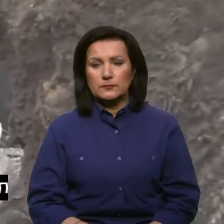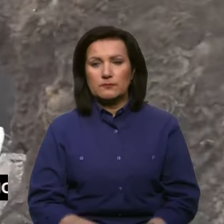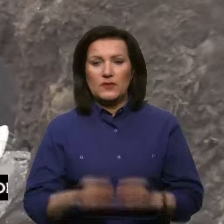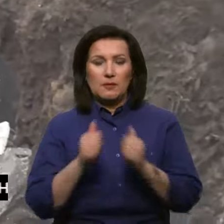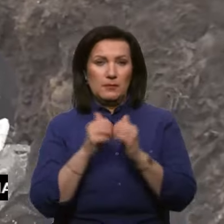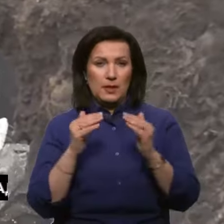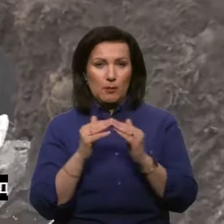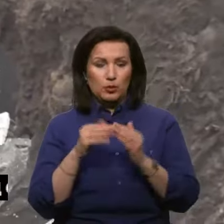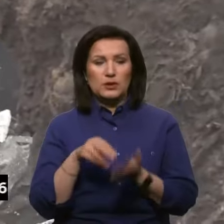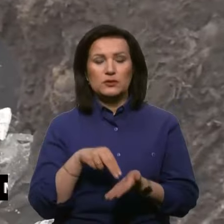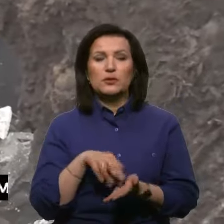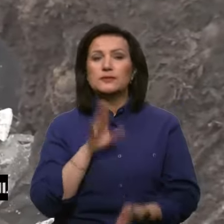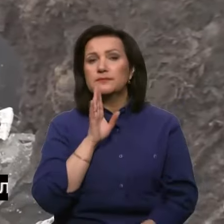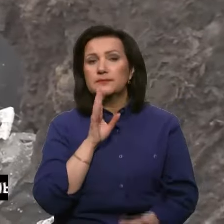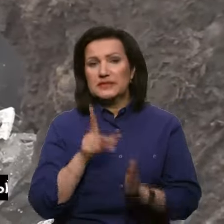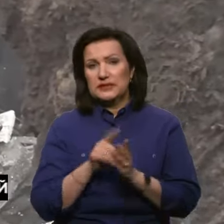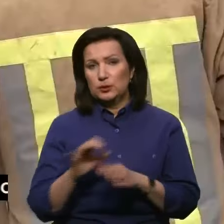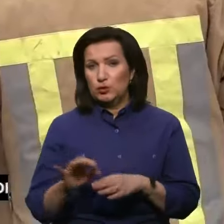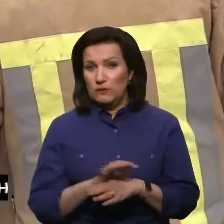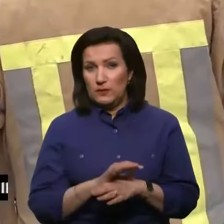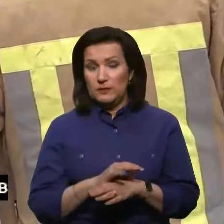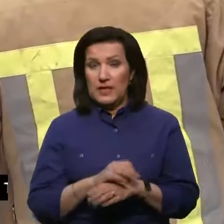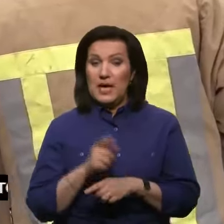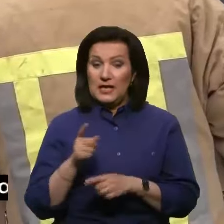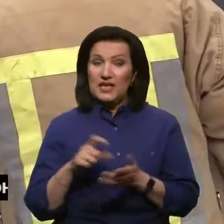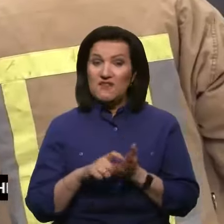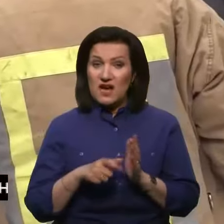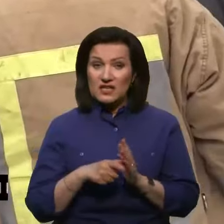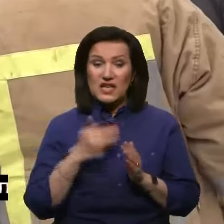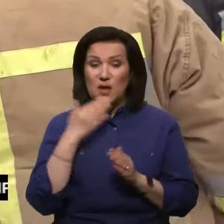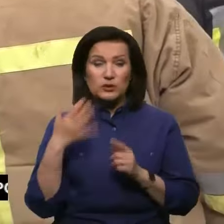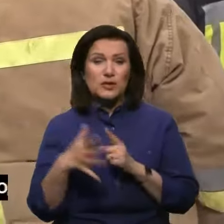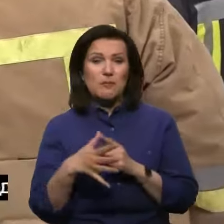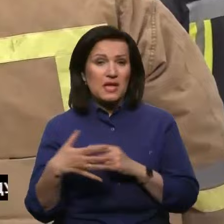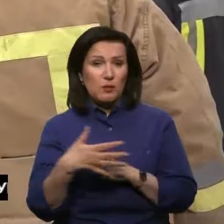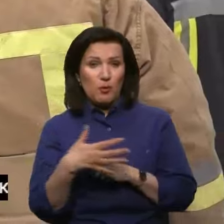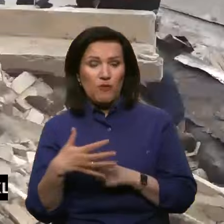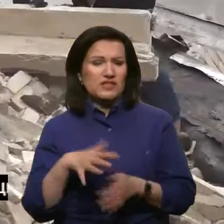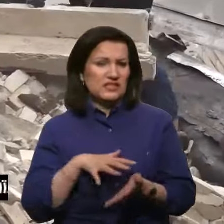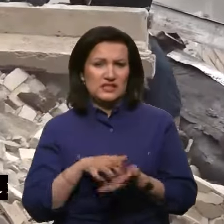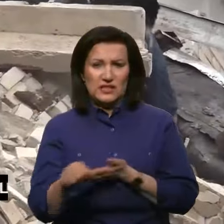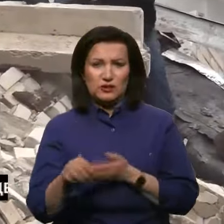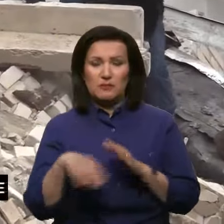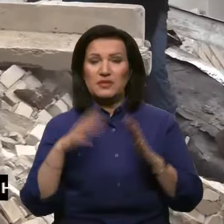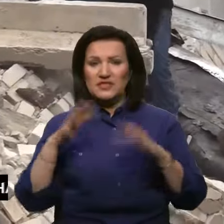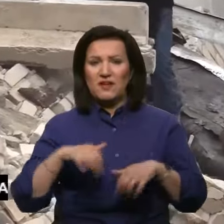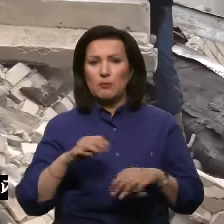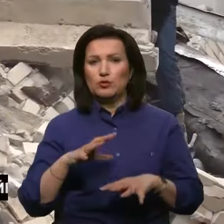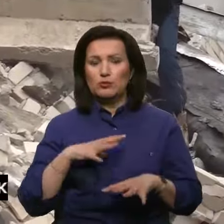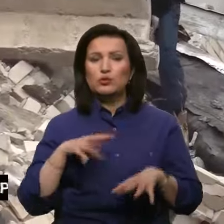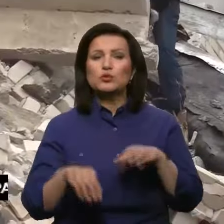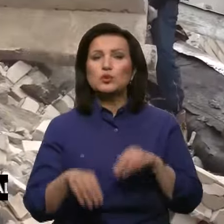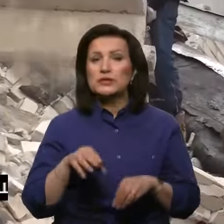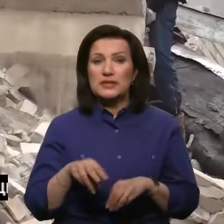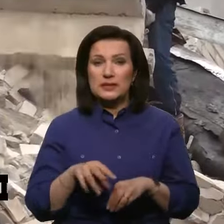Біля будинку стоїть Анастасія Овчаренко з чоловіком. Каже, її квартира на останньому, 5-му поверсі знищена. Під завалами можуть бути